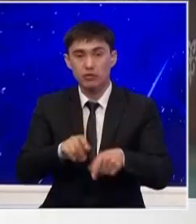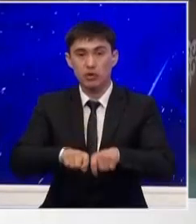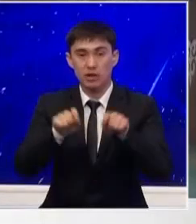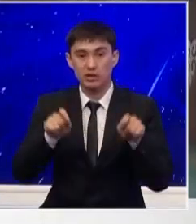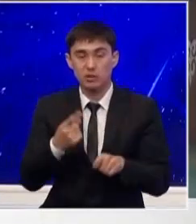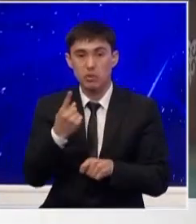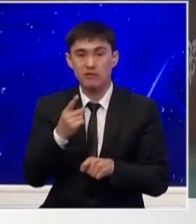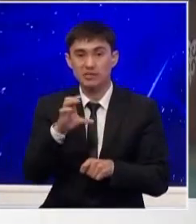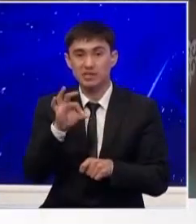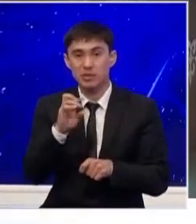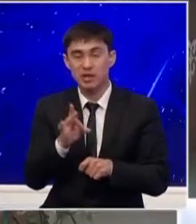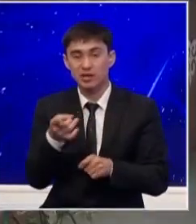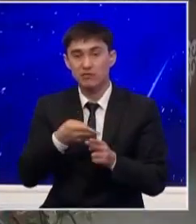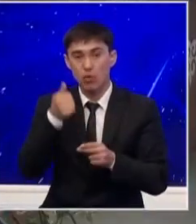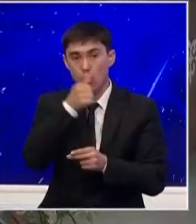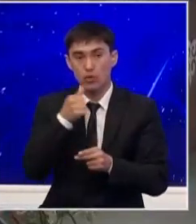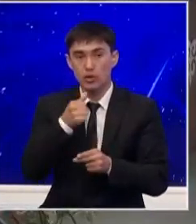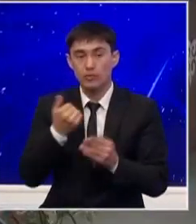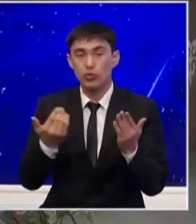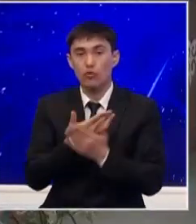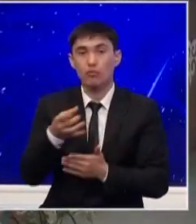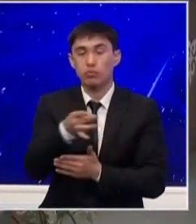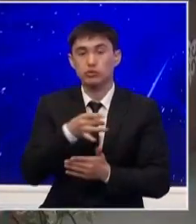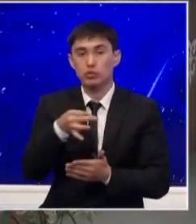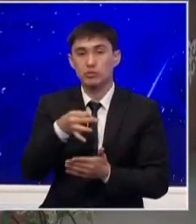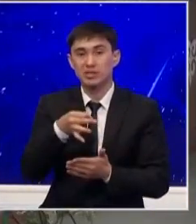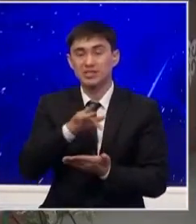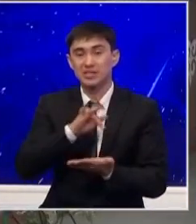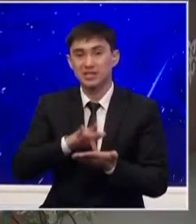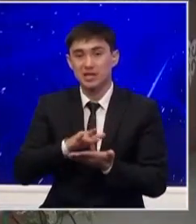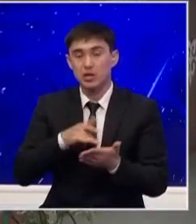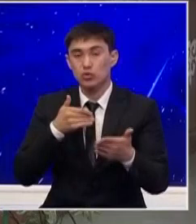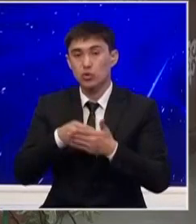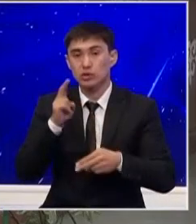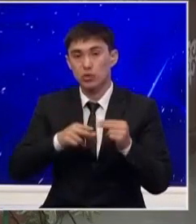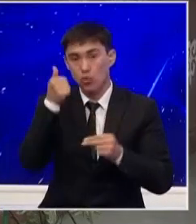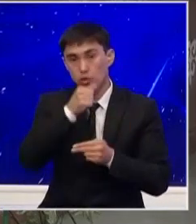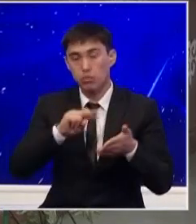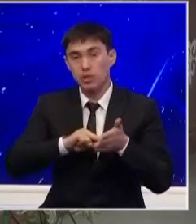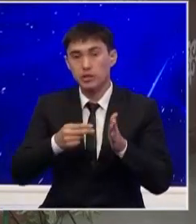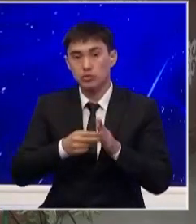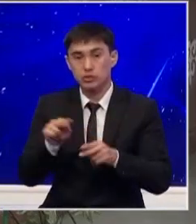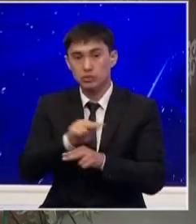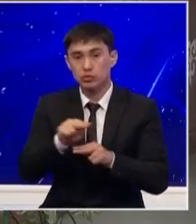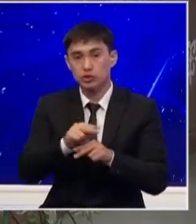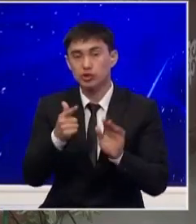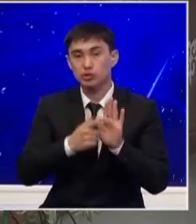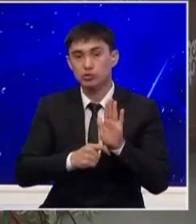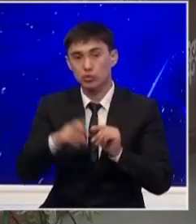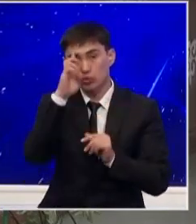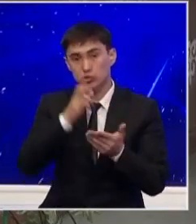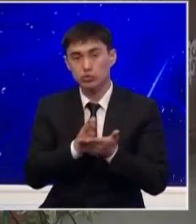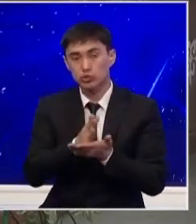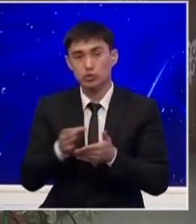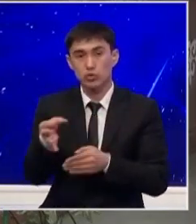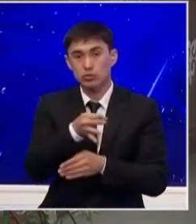первого семинара этого года в новом областном центре. До конца года планируется вообще обучить около 700 госслужащих